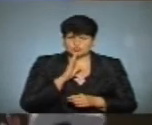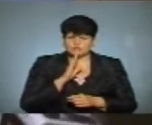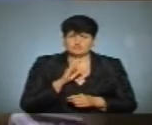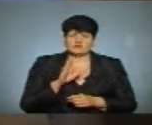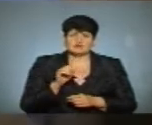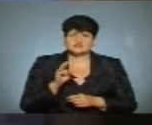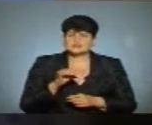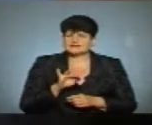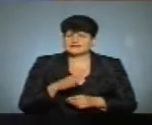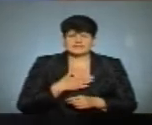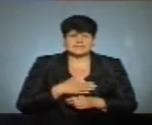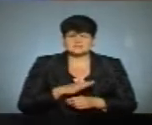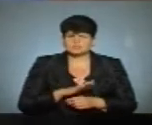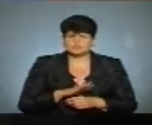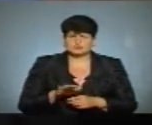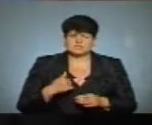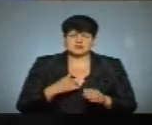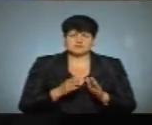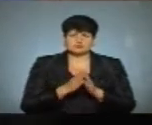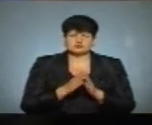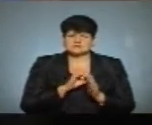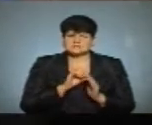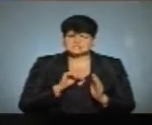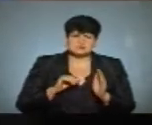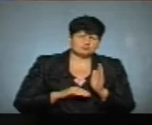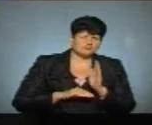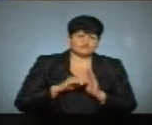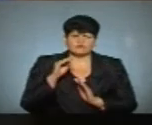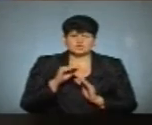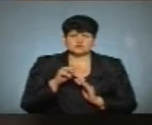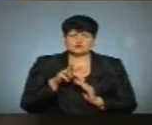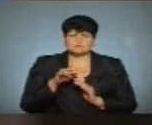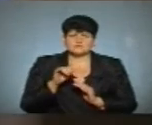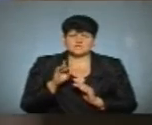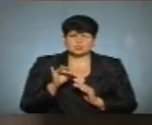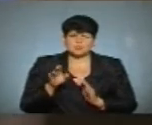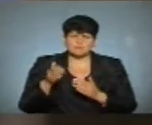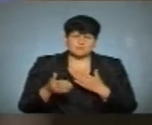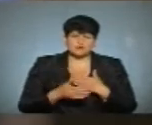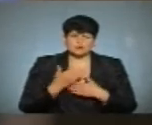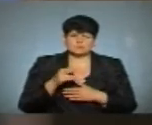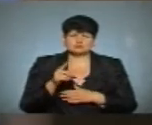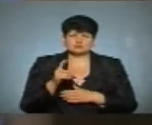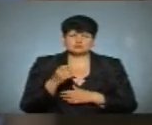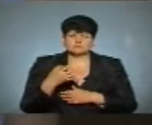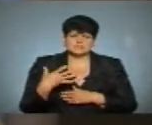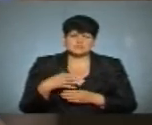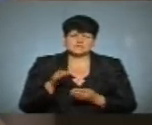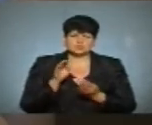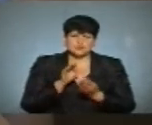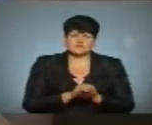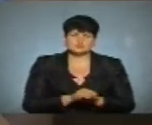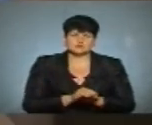не задоволена, так як я просила найвищу міру покарання по 115-й, тобто довічного